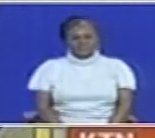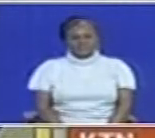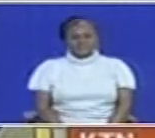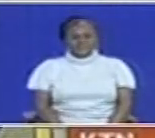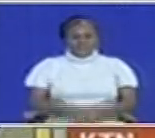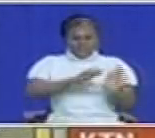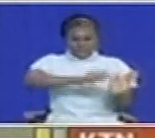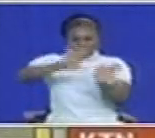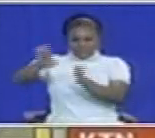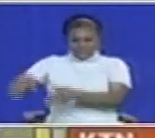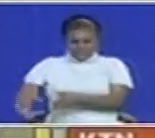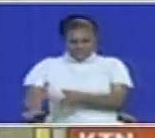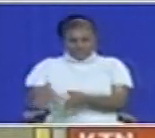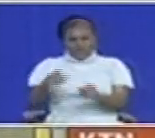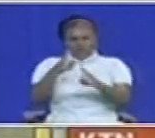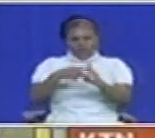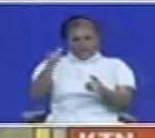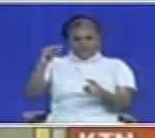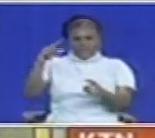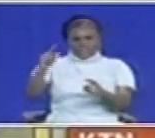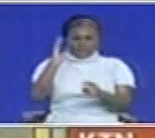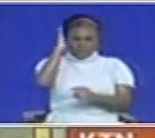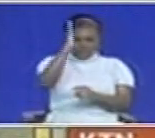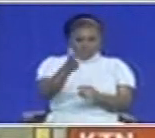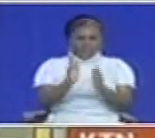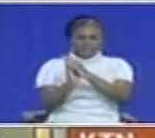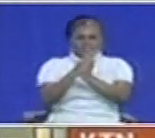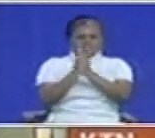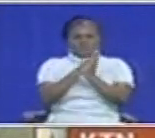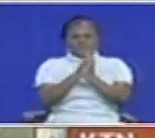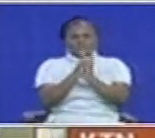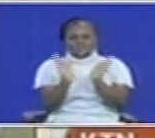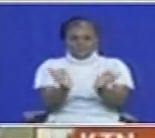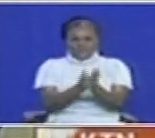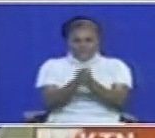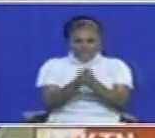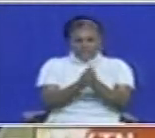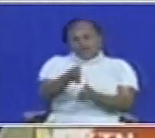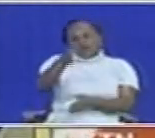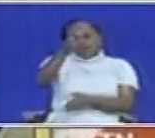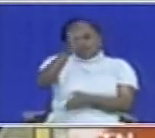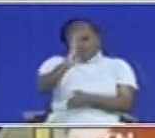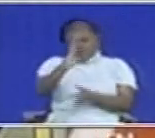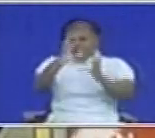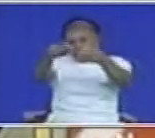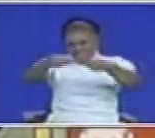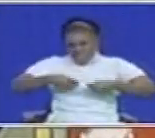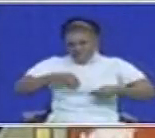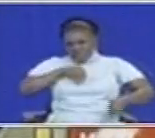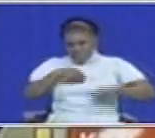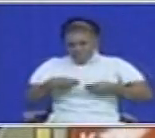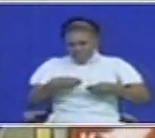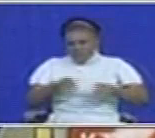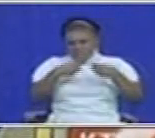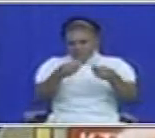Na mtukichana taarifa hiyo ya Agnes Penda, tuende kwenye taarifa nyingine ya kutia moyo, ambapo Mungu hakupi kilema na akakukosesha mwendo.